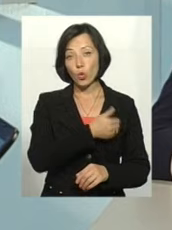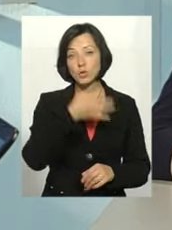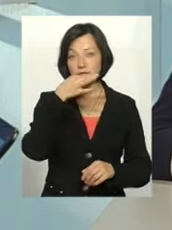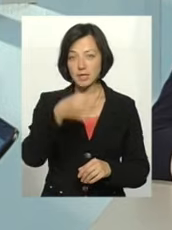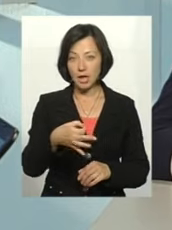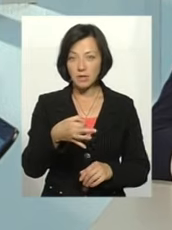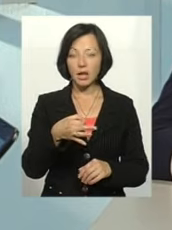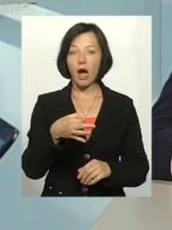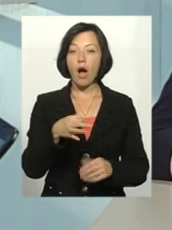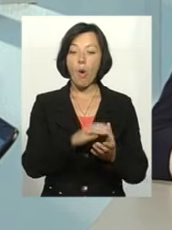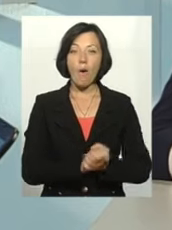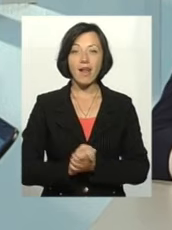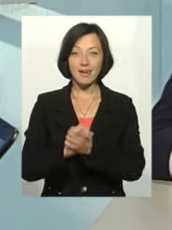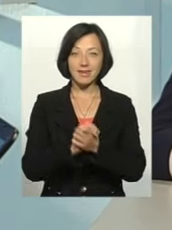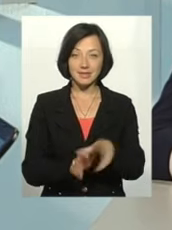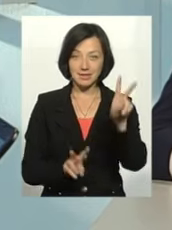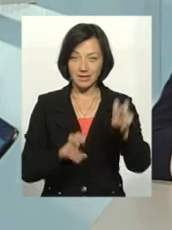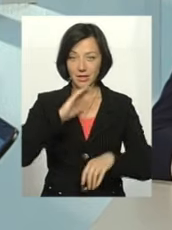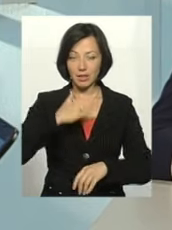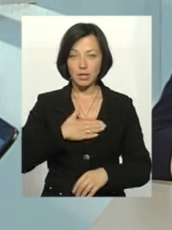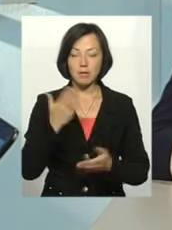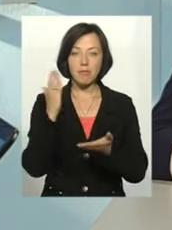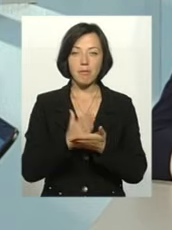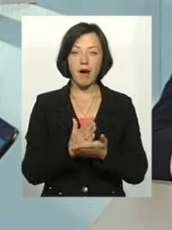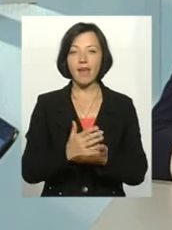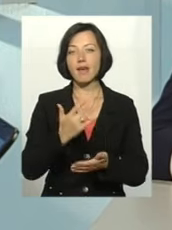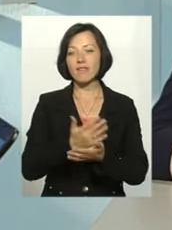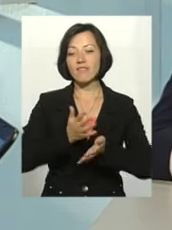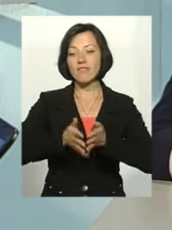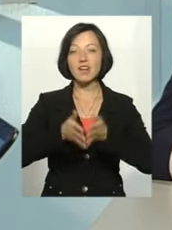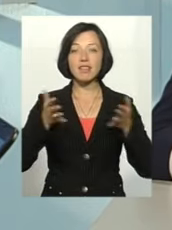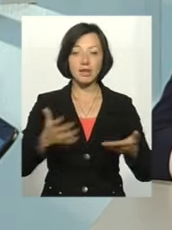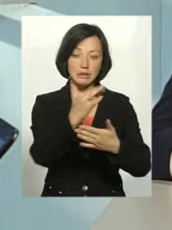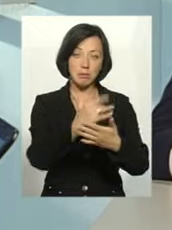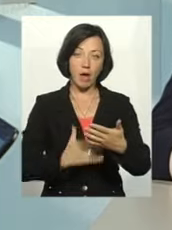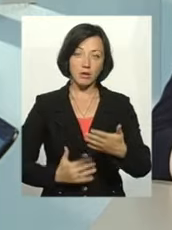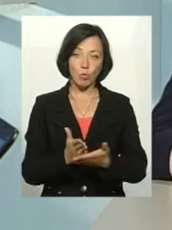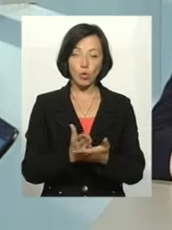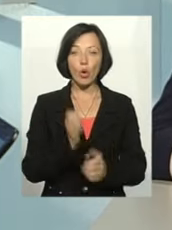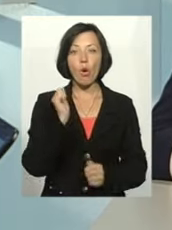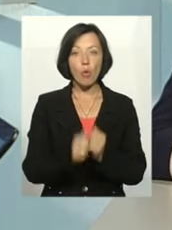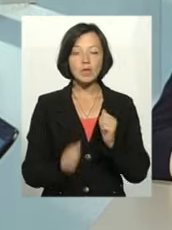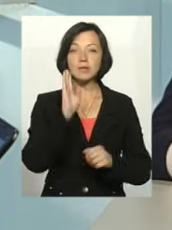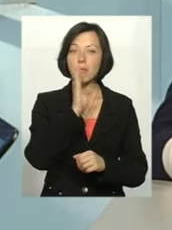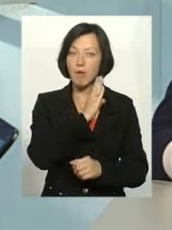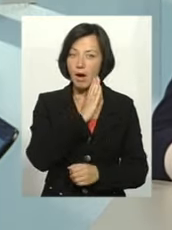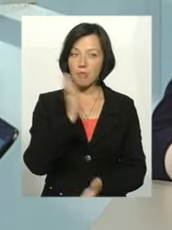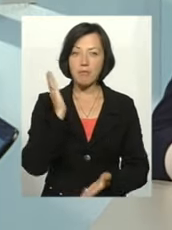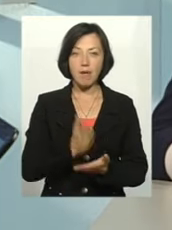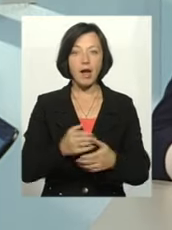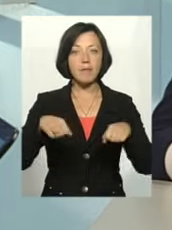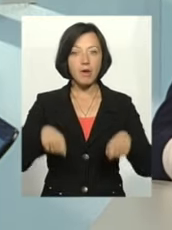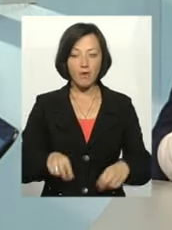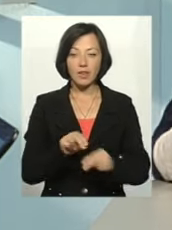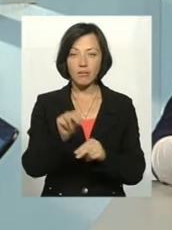ВГО «Коаліція» має великий спектр послуг, а зокрема, кожна мама має право, і ми навчаємо